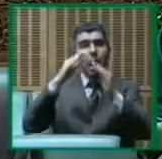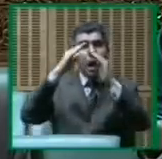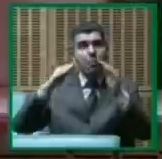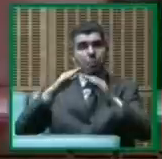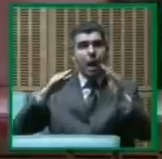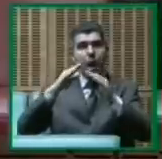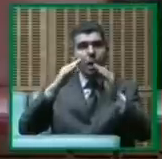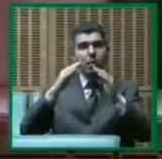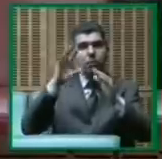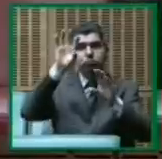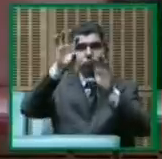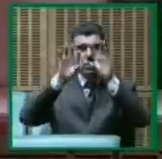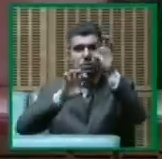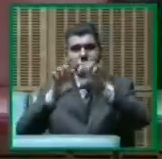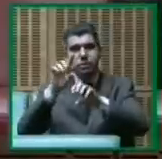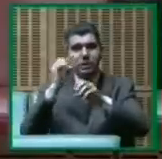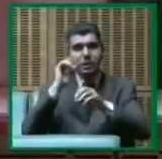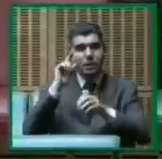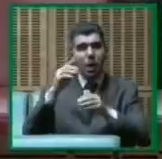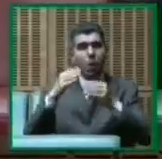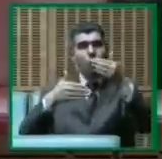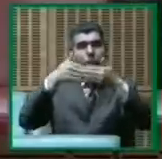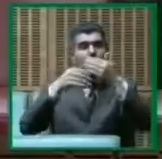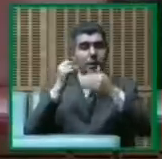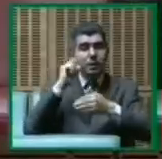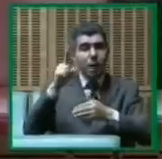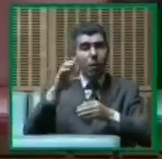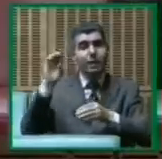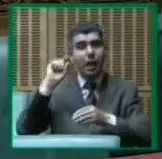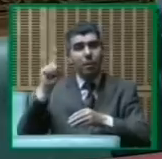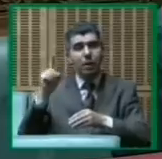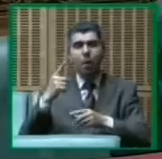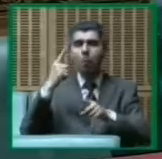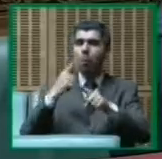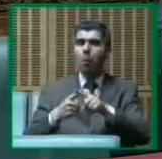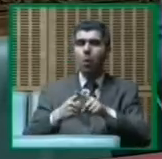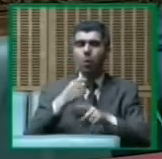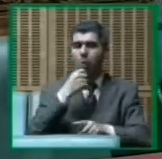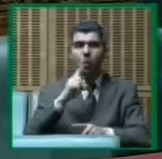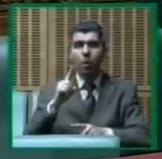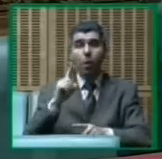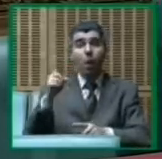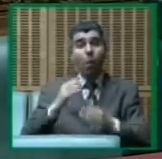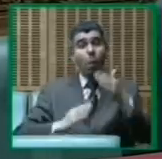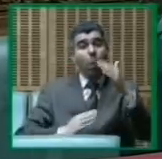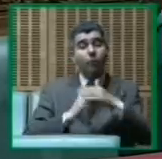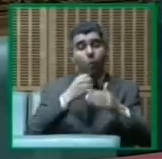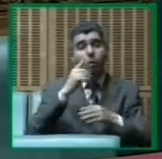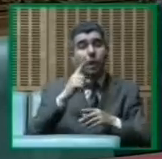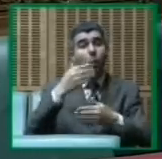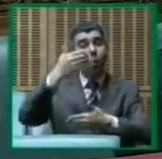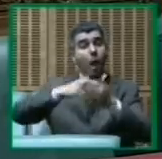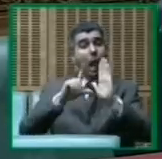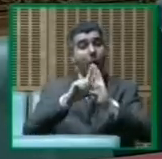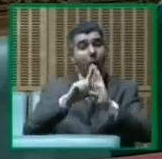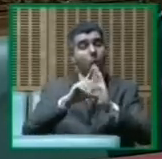البيضاء. اذا هاد الناس خصنا على الاقل نشجعوهم ونعطيهم غير حقهم، لا رجعيه في القانون. وهناك اتفاقيه